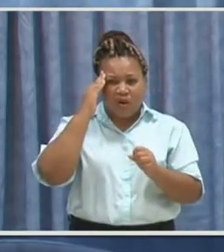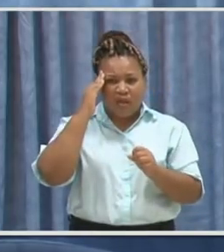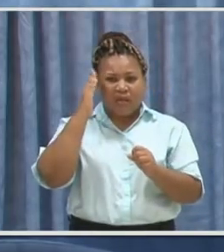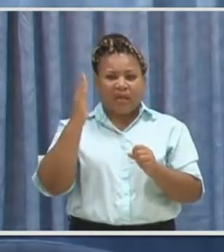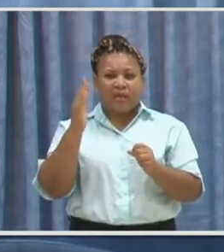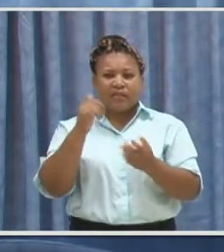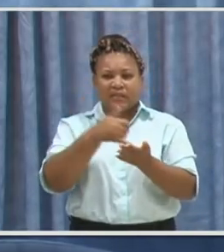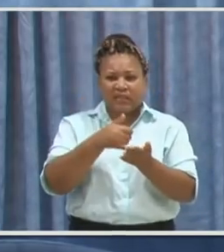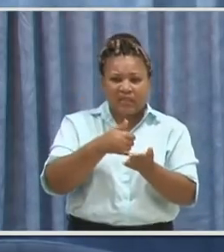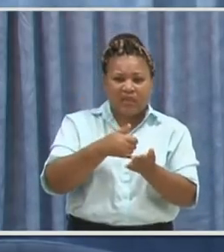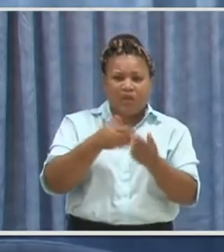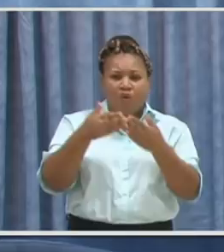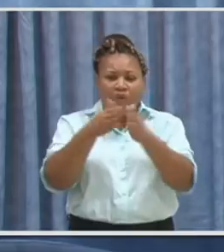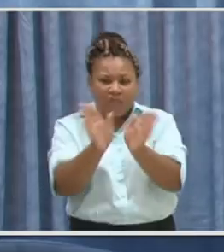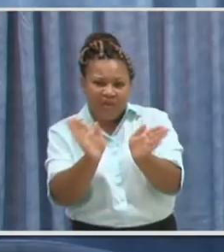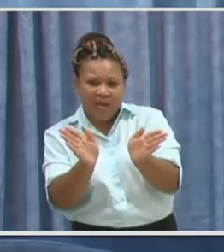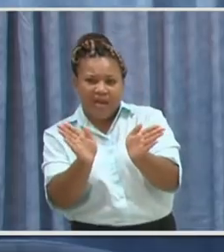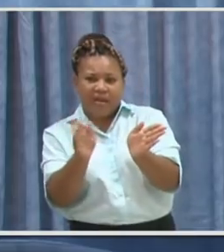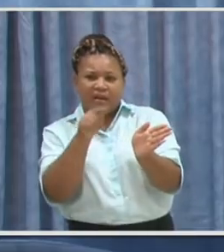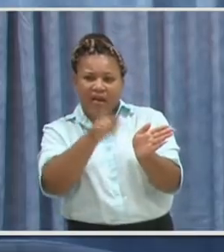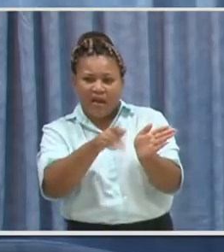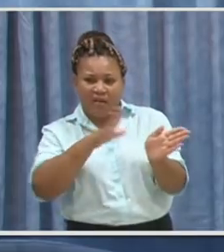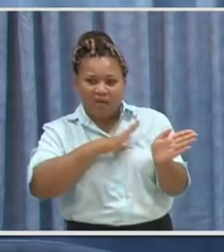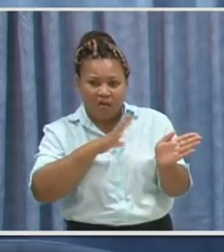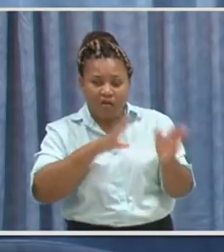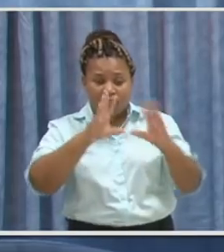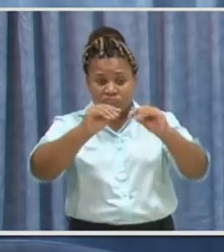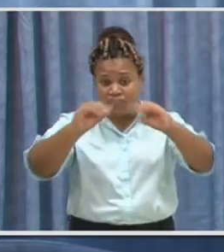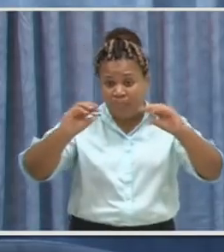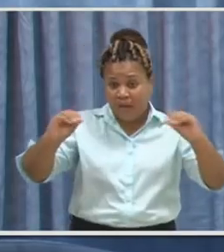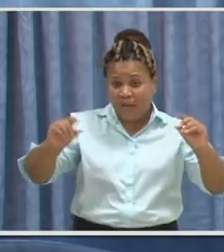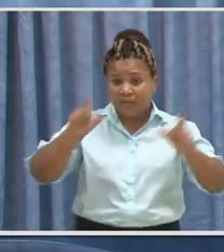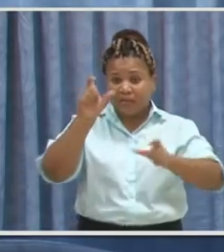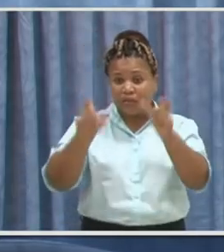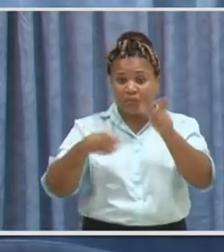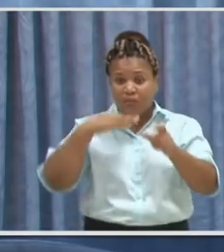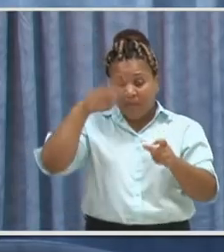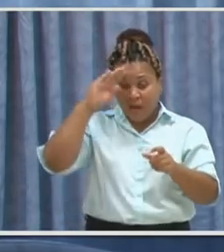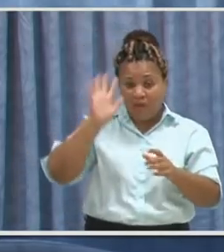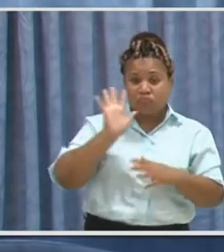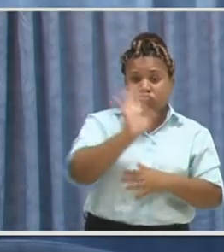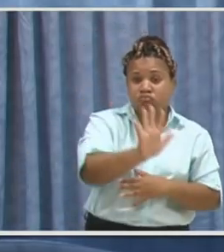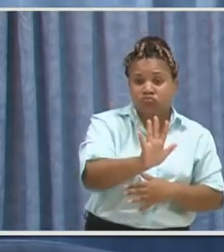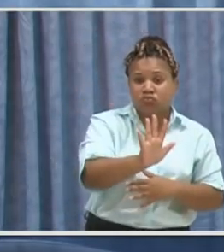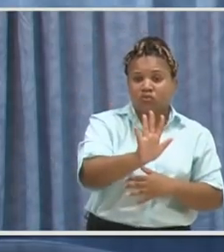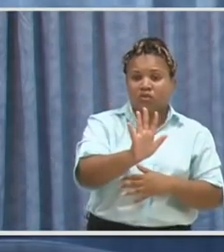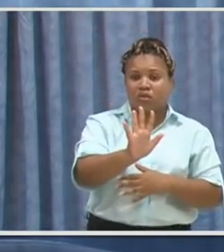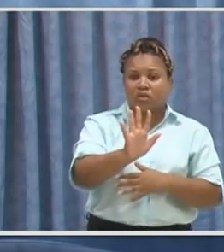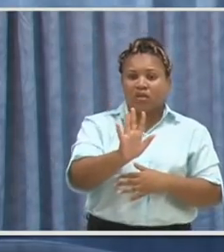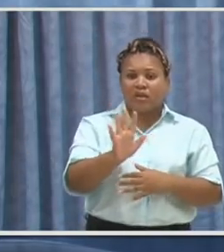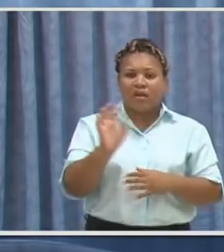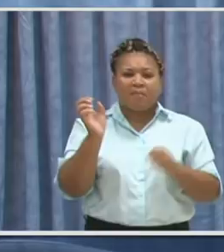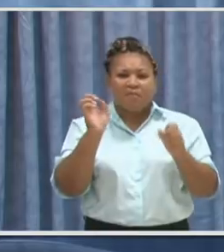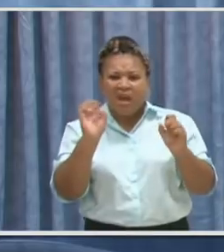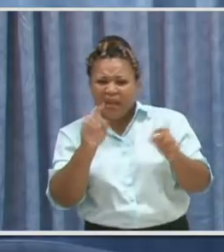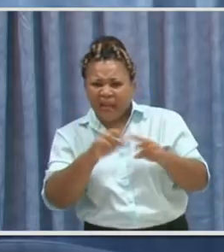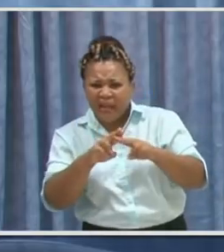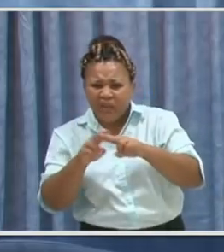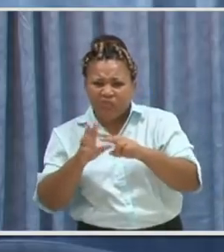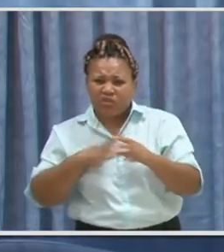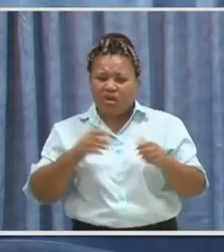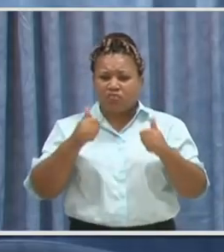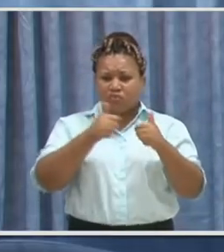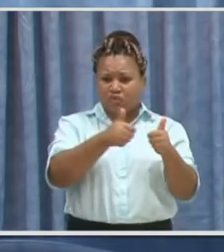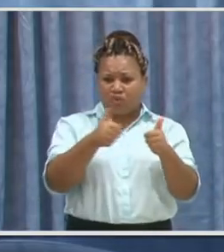plusieurs fois le ben les autres mais c'est moi peut-être législative est-ce qu'il pareil là ben dit bon pas travail dans la cour est-ce que nous pourrons ça encore.